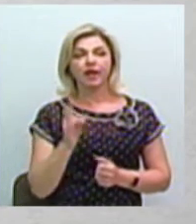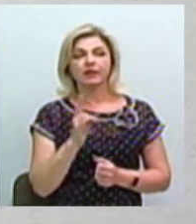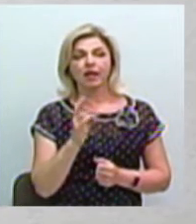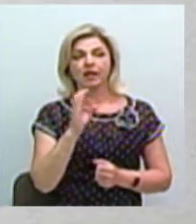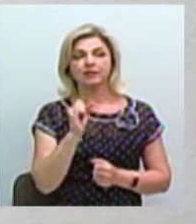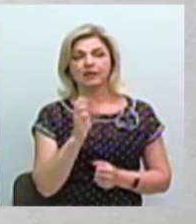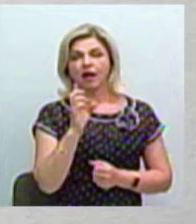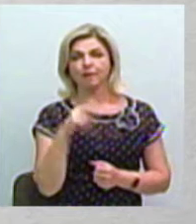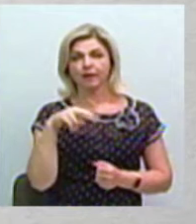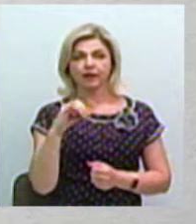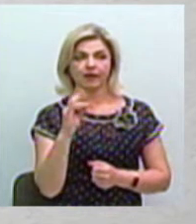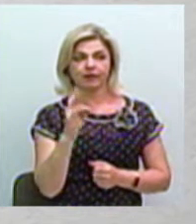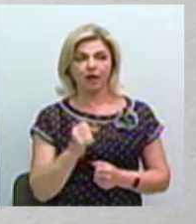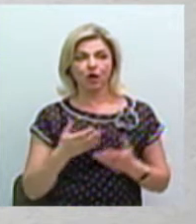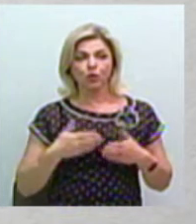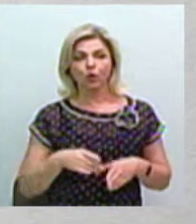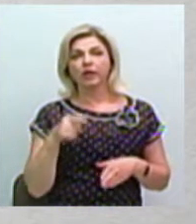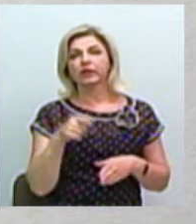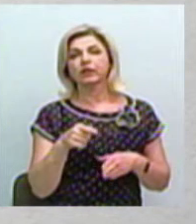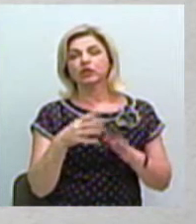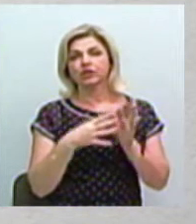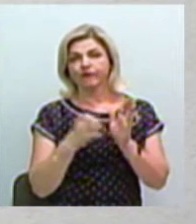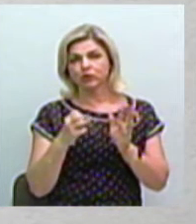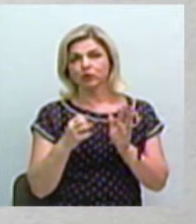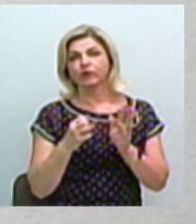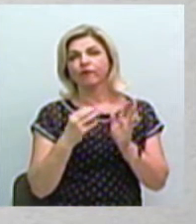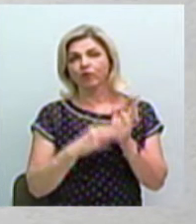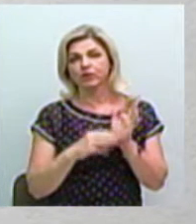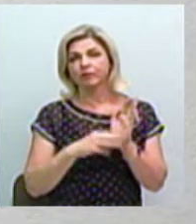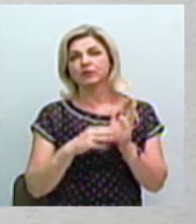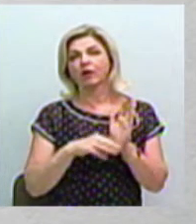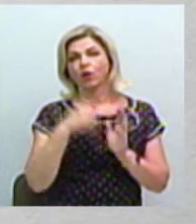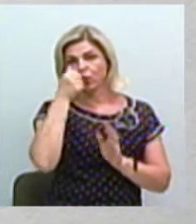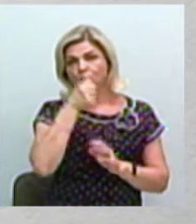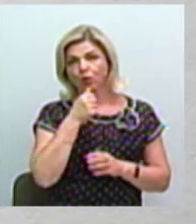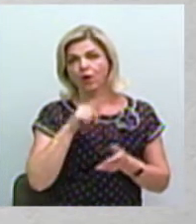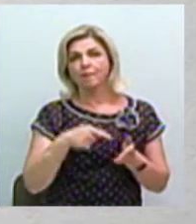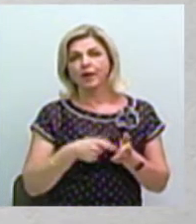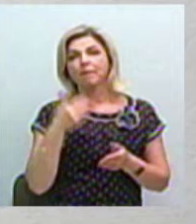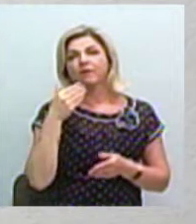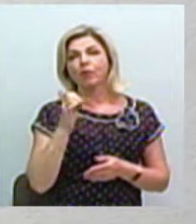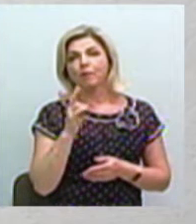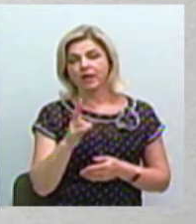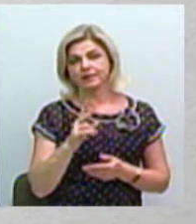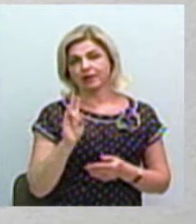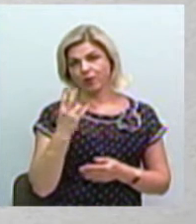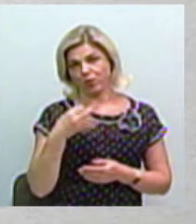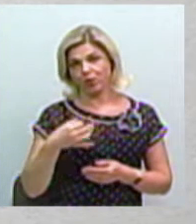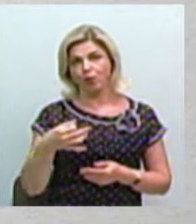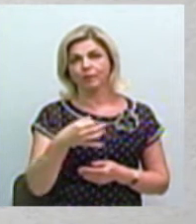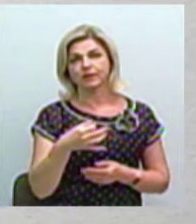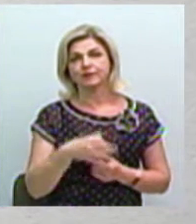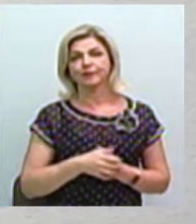Сабліна. Народилася 19 серпня 1980 року в місті Первомайськ Миколаївської